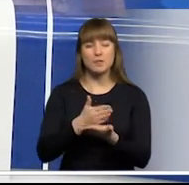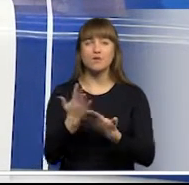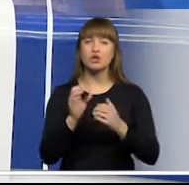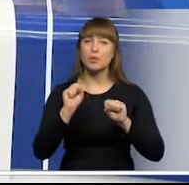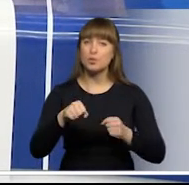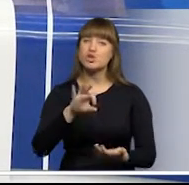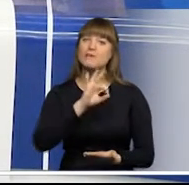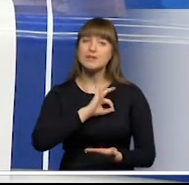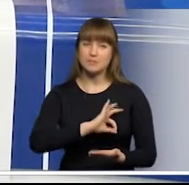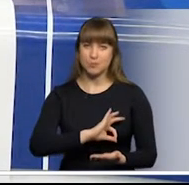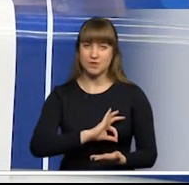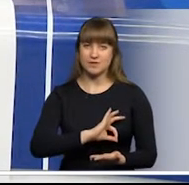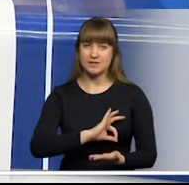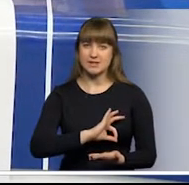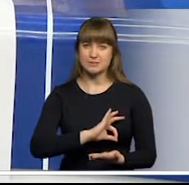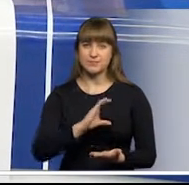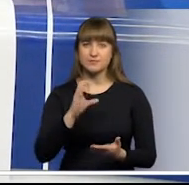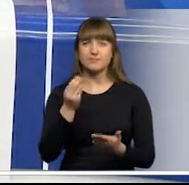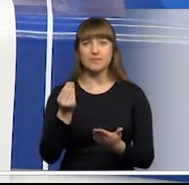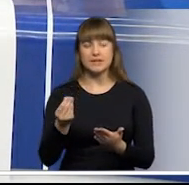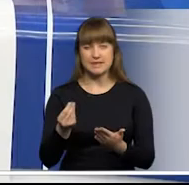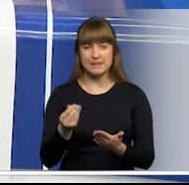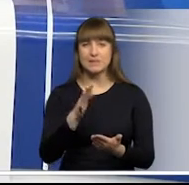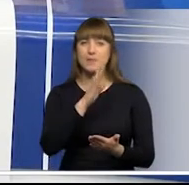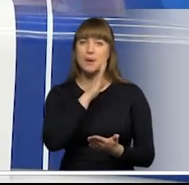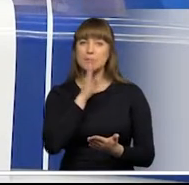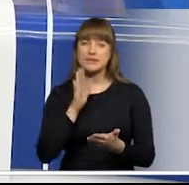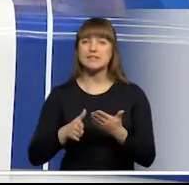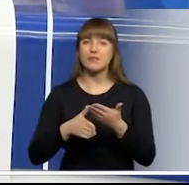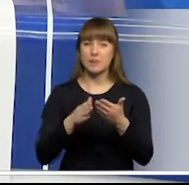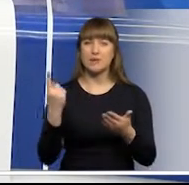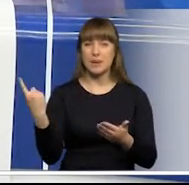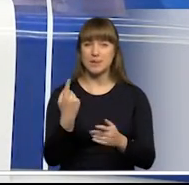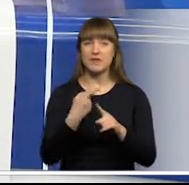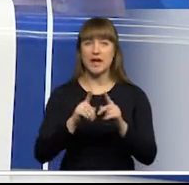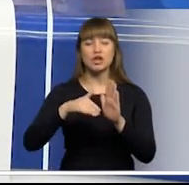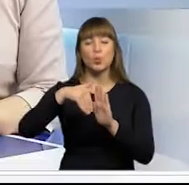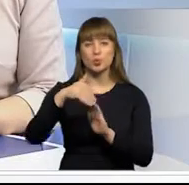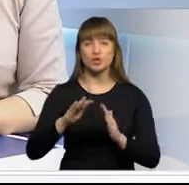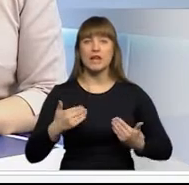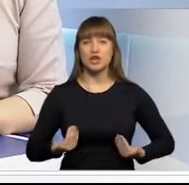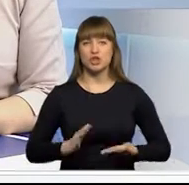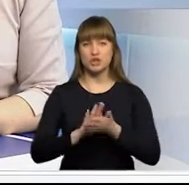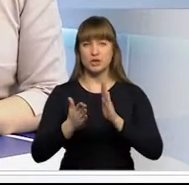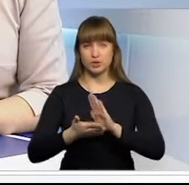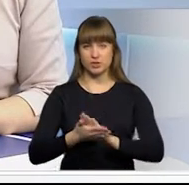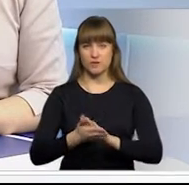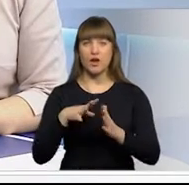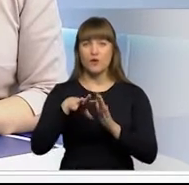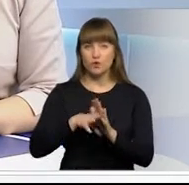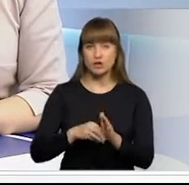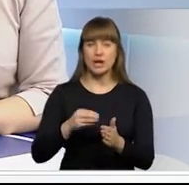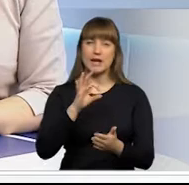воспользоваться средствами материнского капитала. Но первое – это, конечно, улучшение жилищных условий. Оно включает в себя